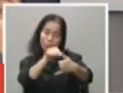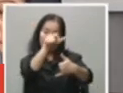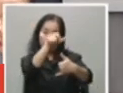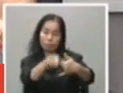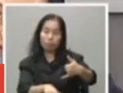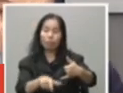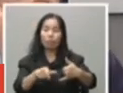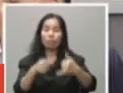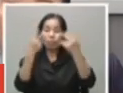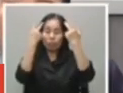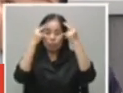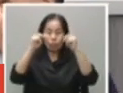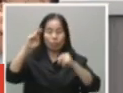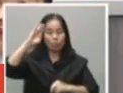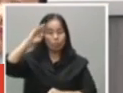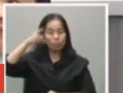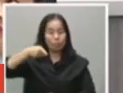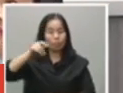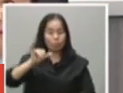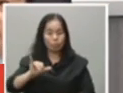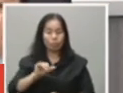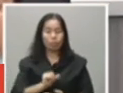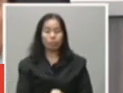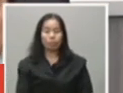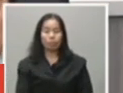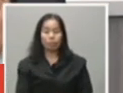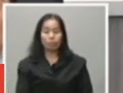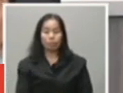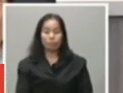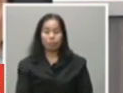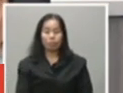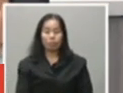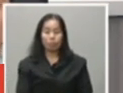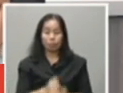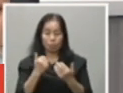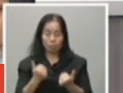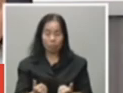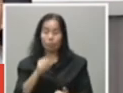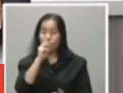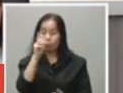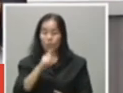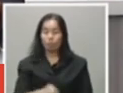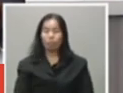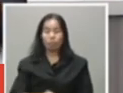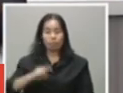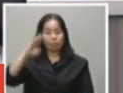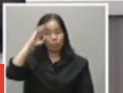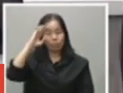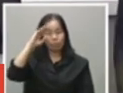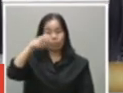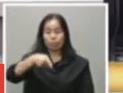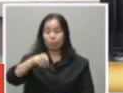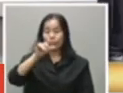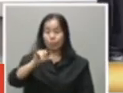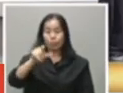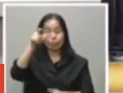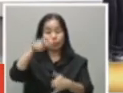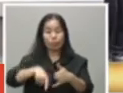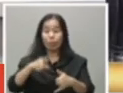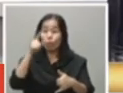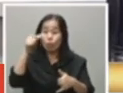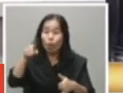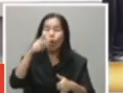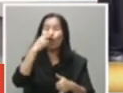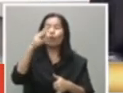จันทร์โอชาวันนี้ต้องขอบอกว่าพลเอกประยุทธ์ล้วนๆครับท่านอยู่หรือเปล่าอ้าว